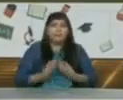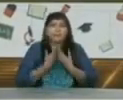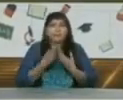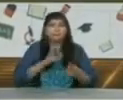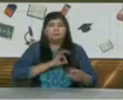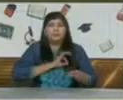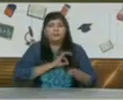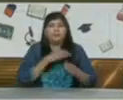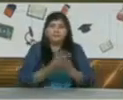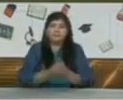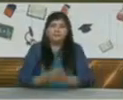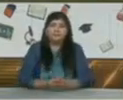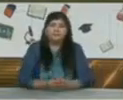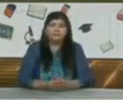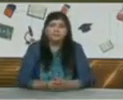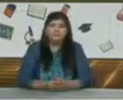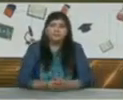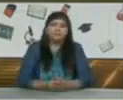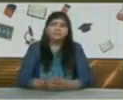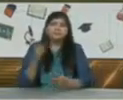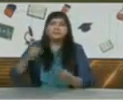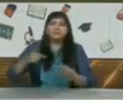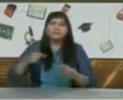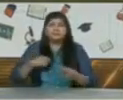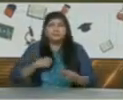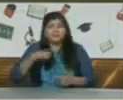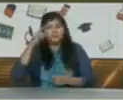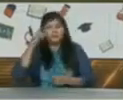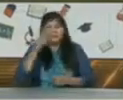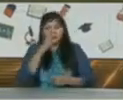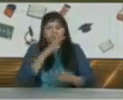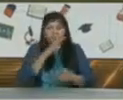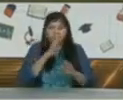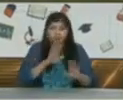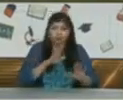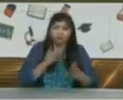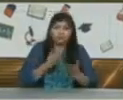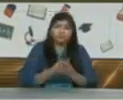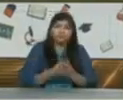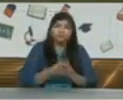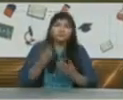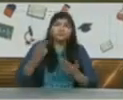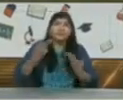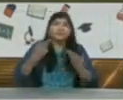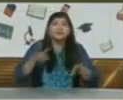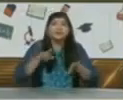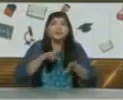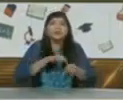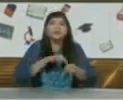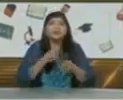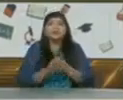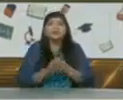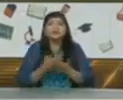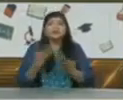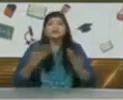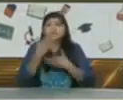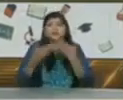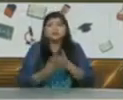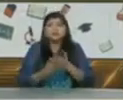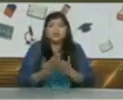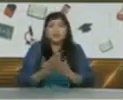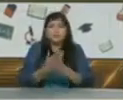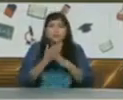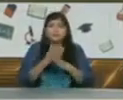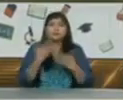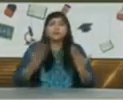दें। यहां यह भी ध्यान रखने की जरूरत है कि खाली समय में किन चीजों से बचना